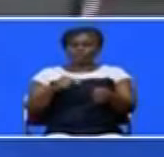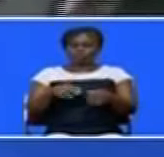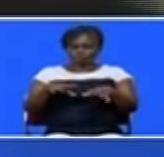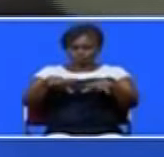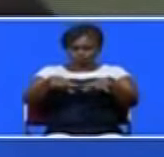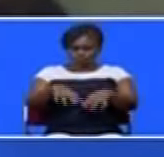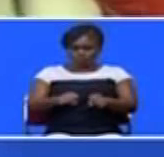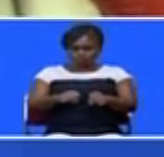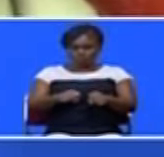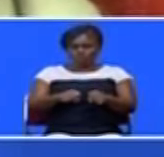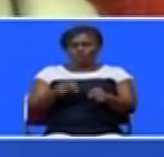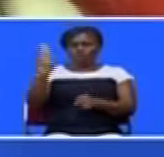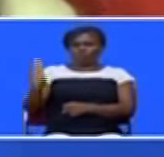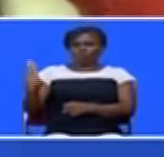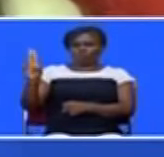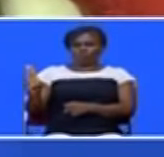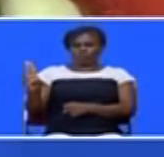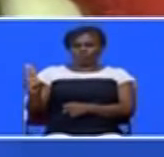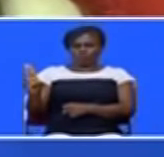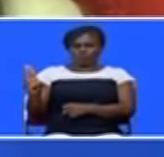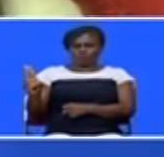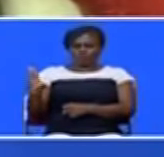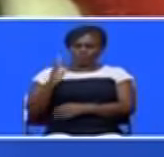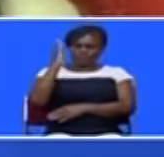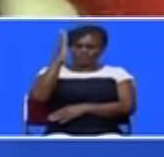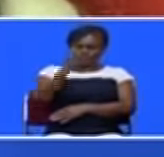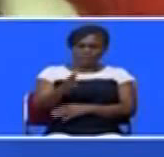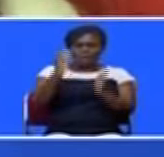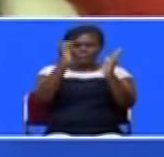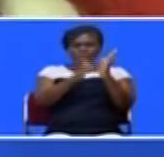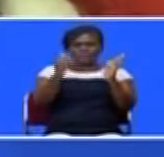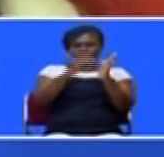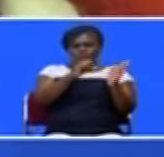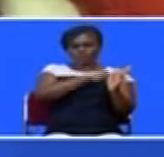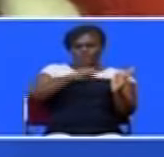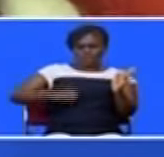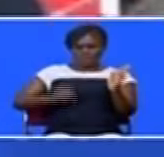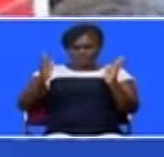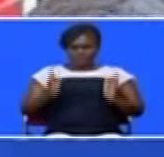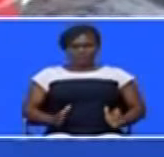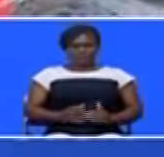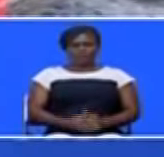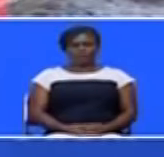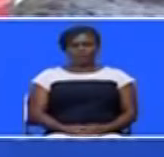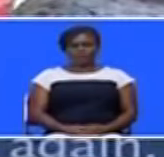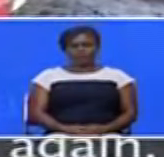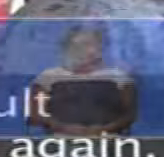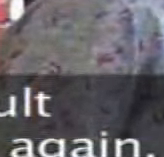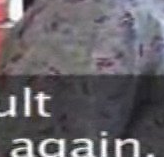Uhuru Kenyatta's name. His next salvo was directed at Machakos Senator Johnston Muthama. Bana